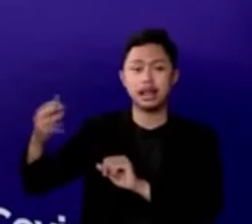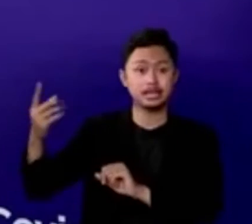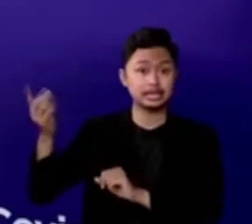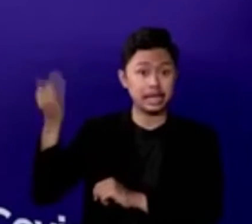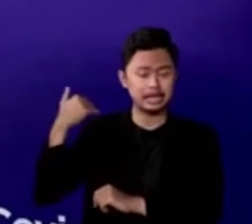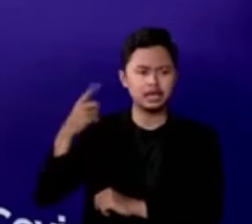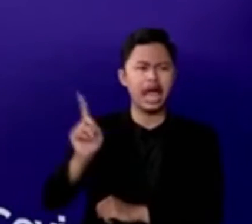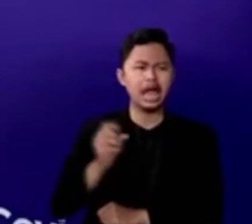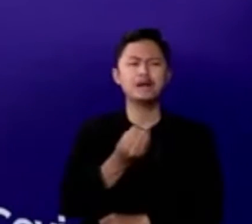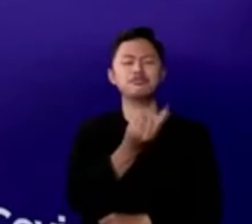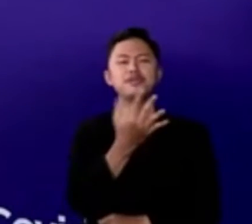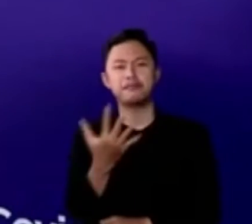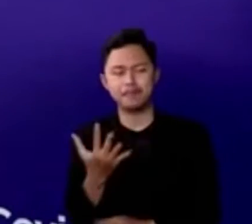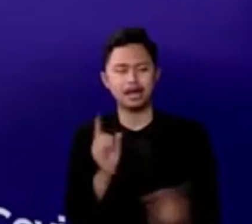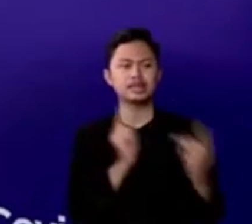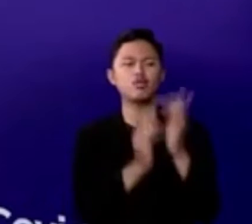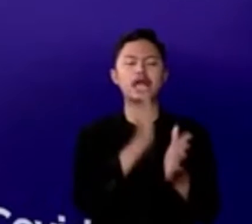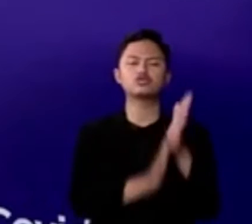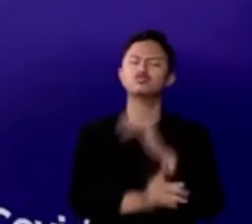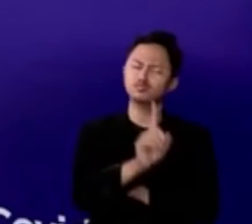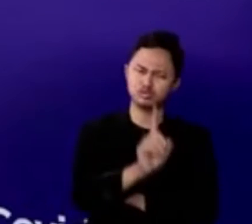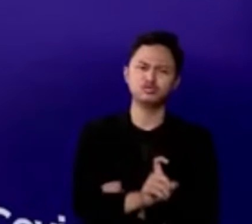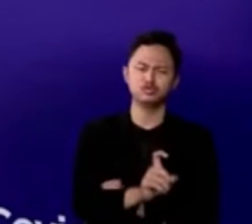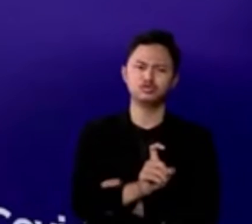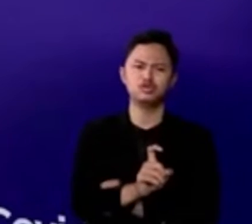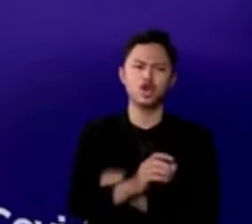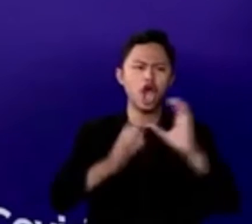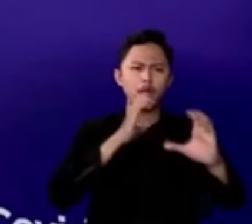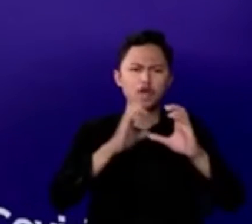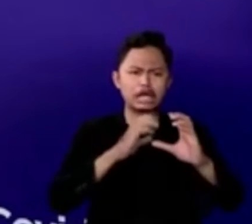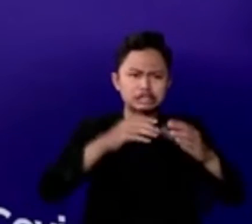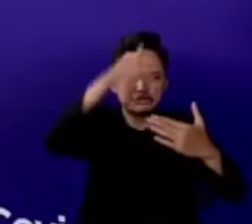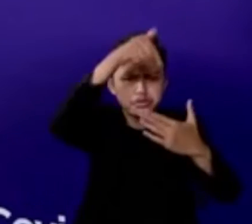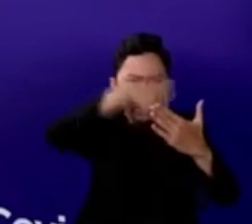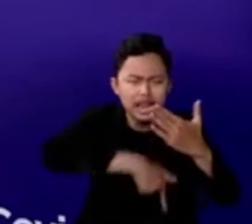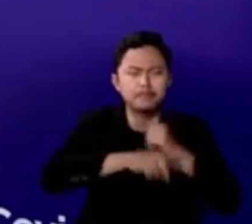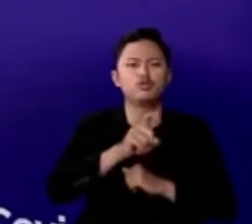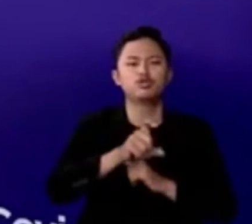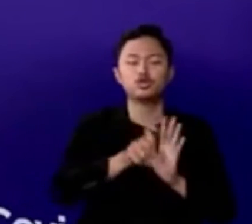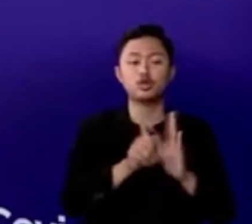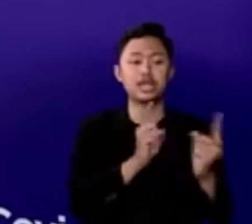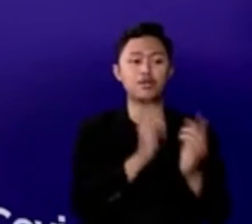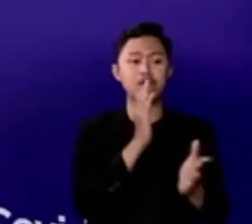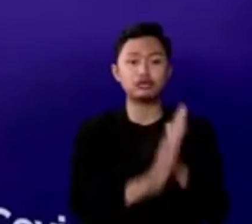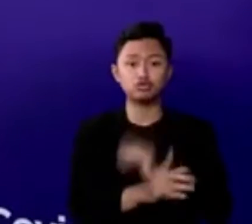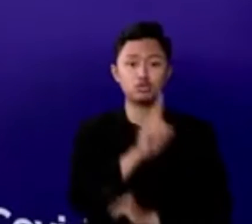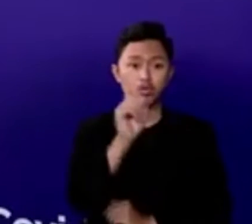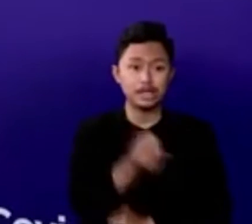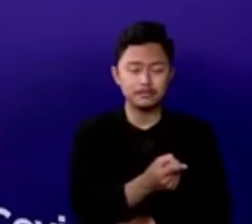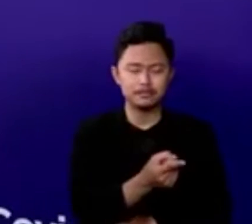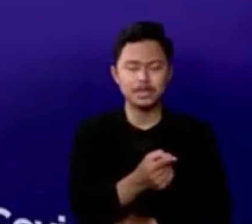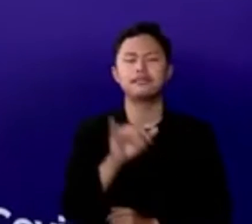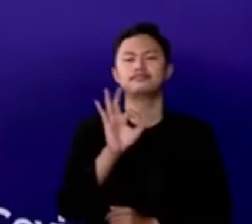yang mungkin butuh apa ya komunikasi yang lebih intensif kalau terpaksa kita harus ketemu ya